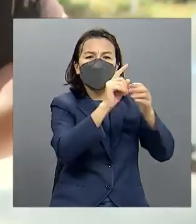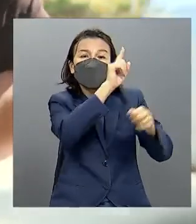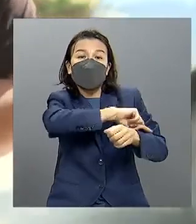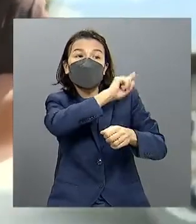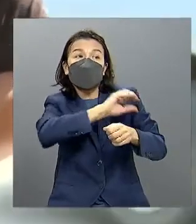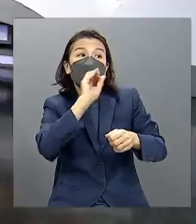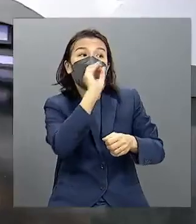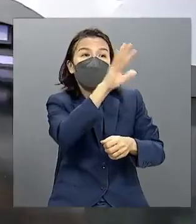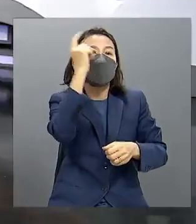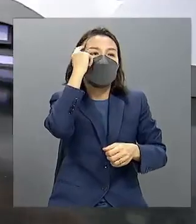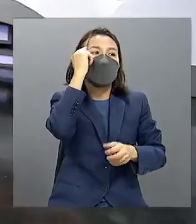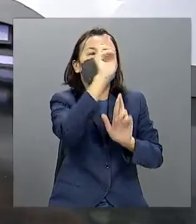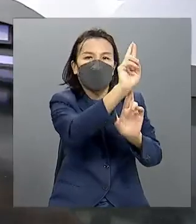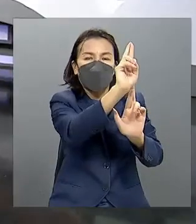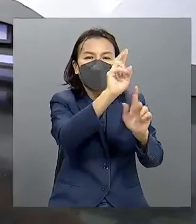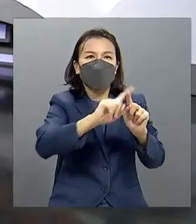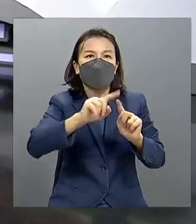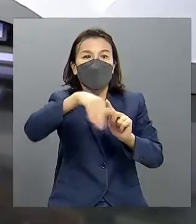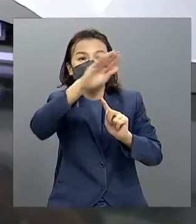แล้วกว่า 100คนครับขอบคุณคุณตัดนะ